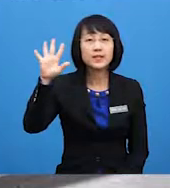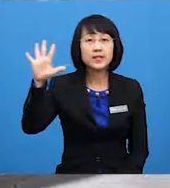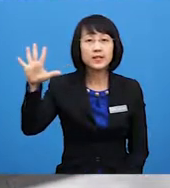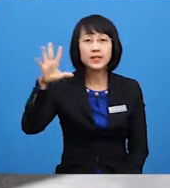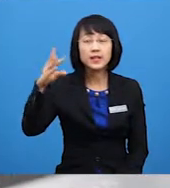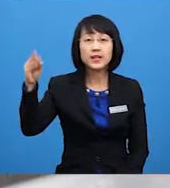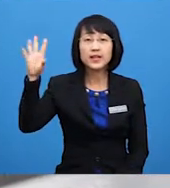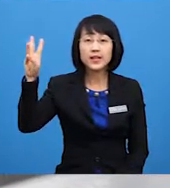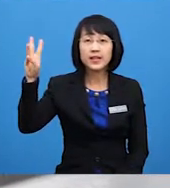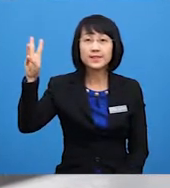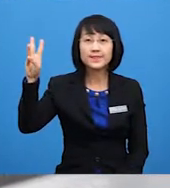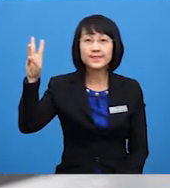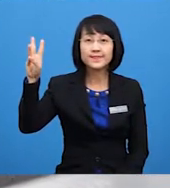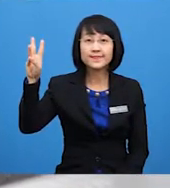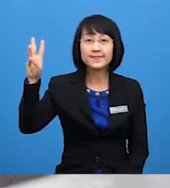dan 6.